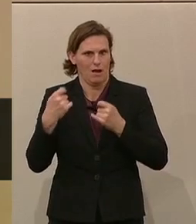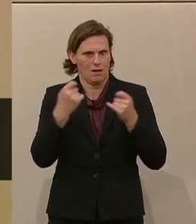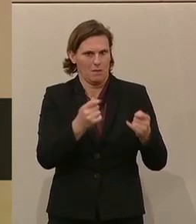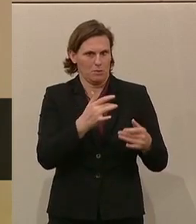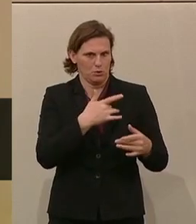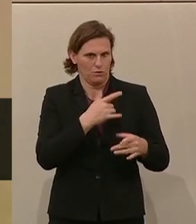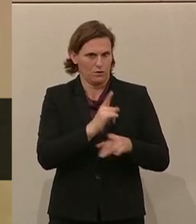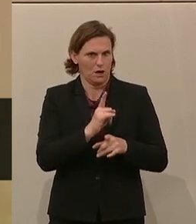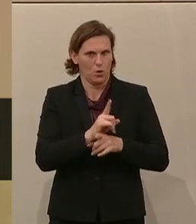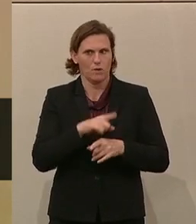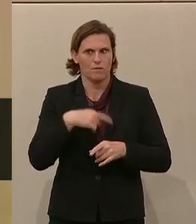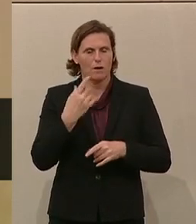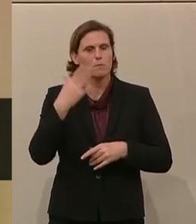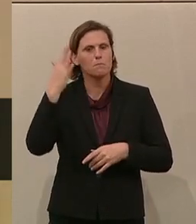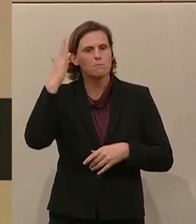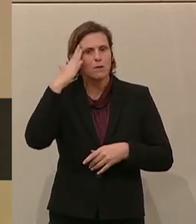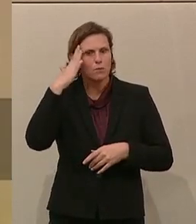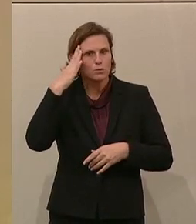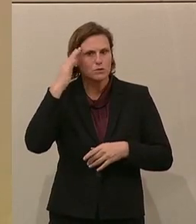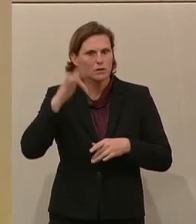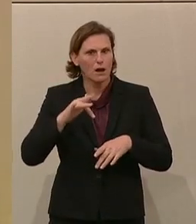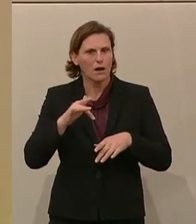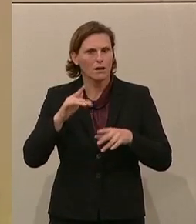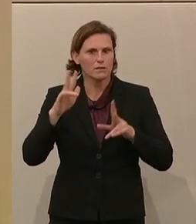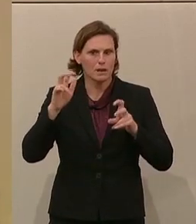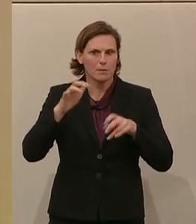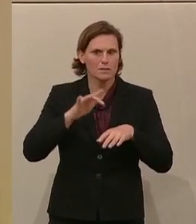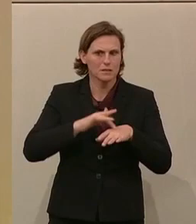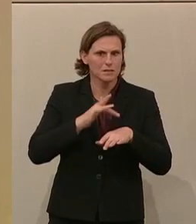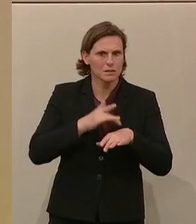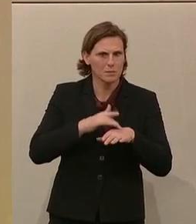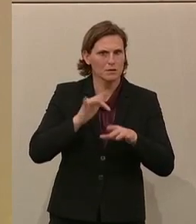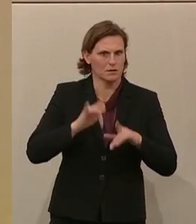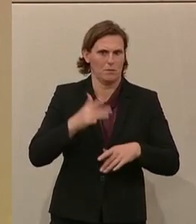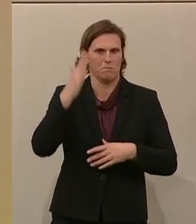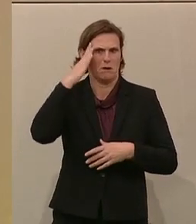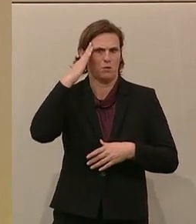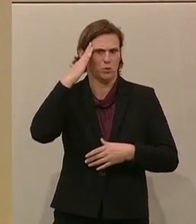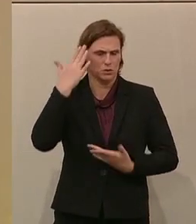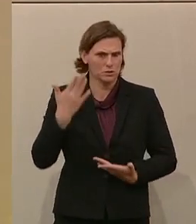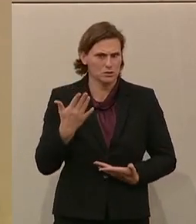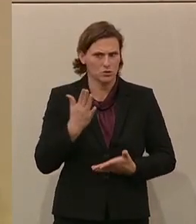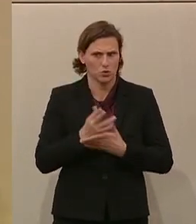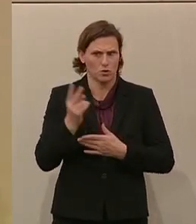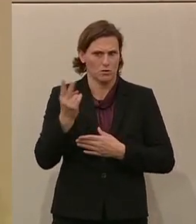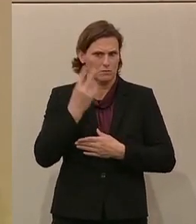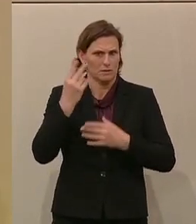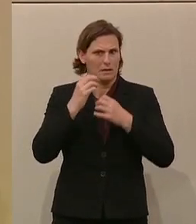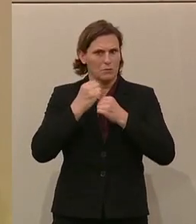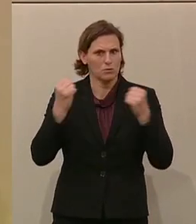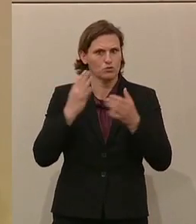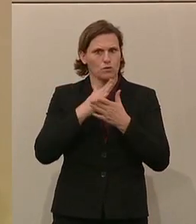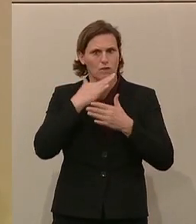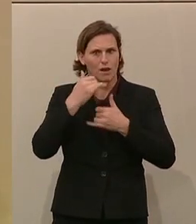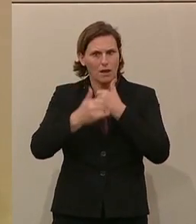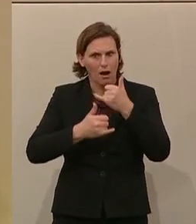und dass wir uns im Bewusstsein befinden, dass das ein sehr sensibles Thema ist, insbesondere wenn natürlich die Republik Slowenien seit Jahren da nicht wirklich was